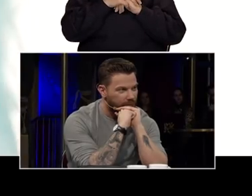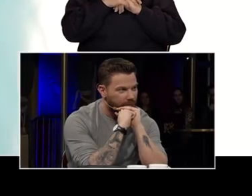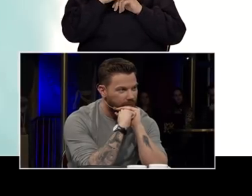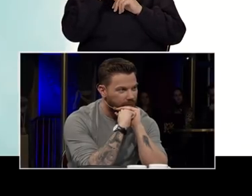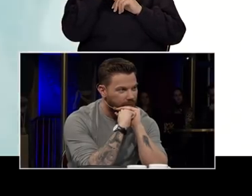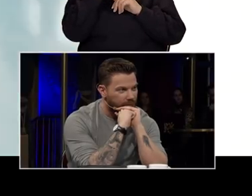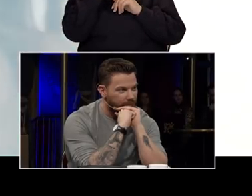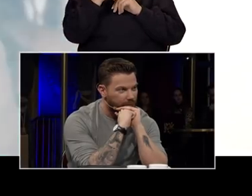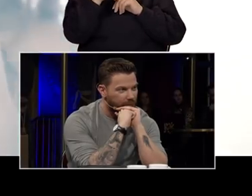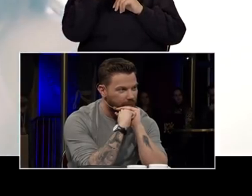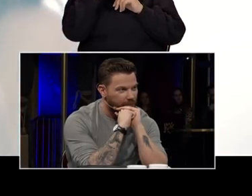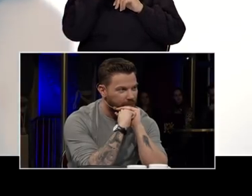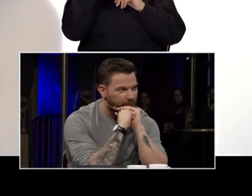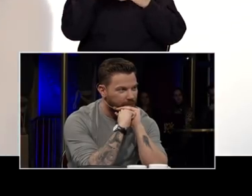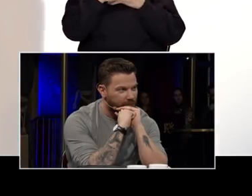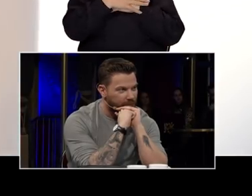dedikleri düşece.